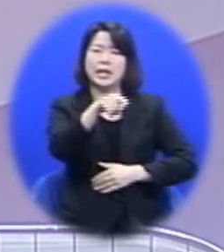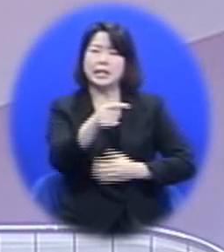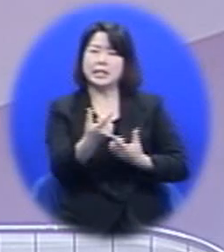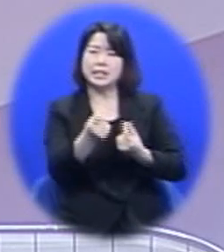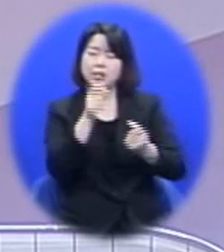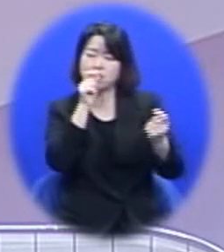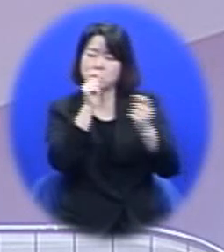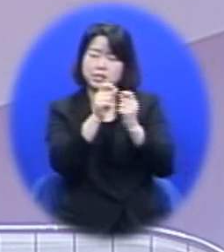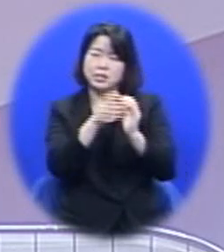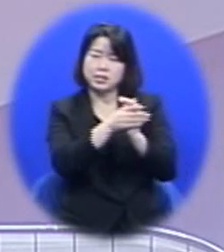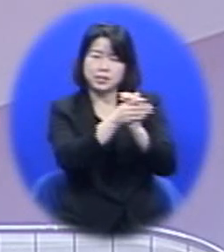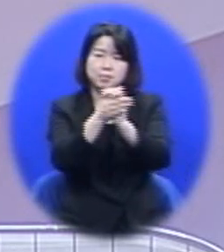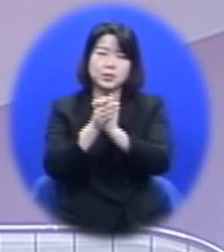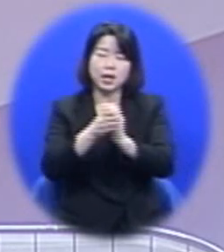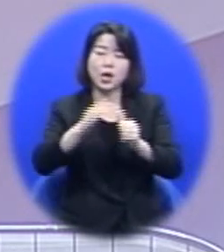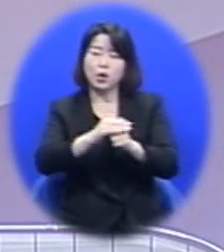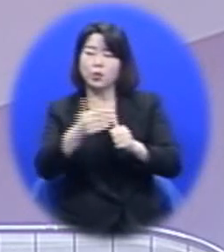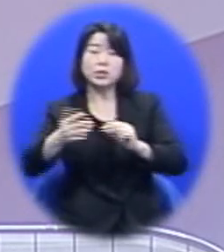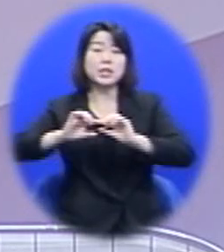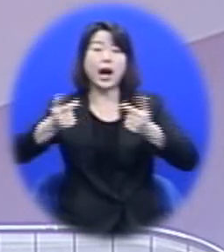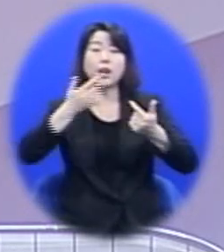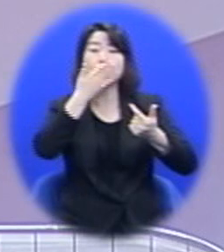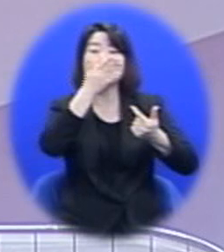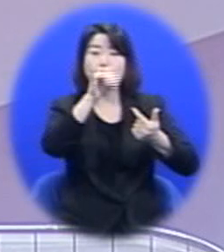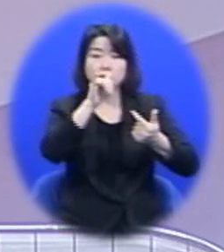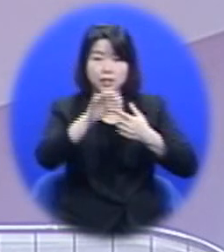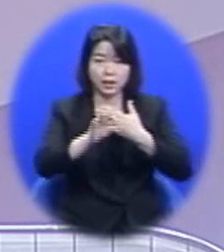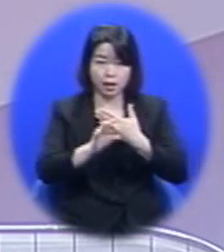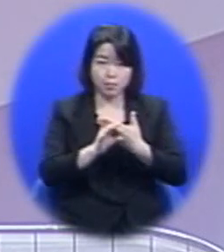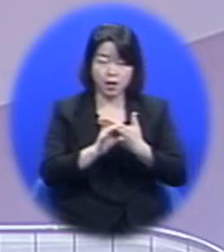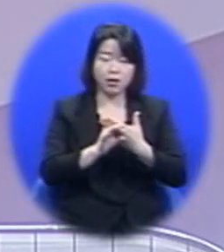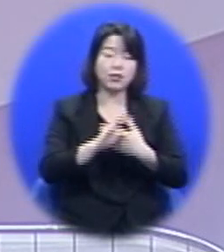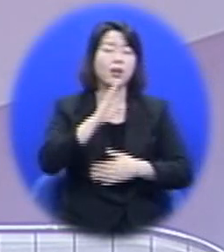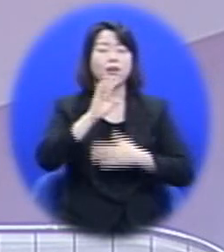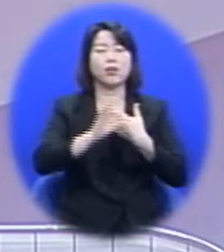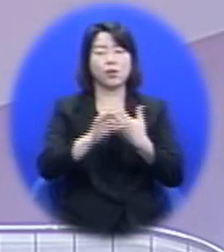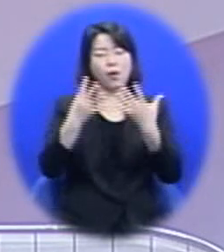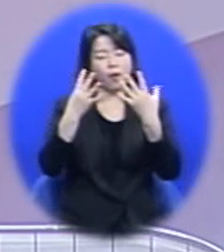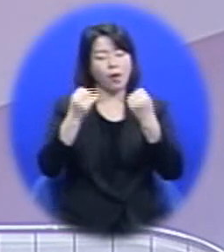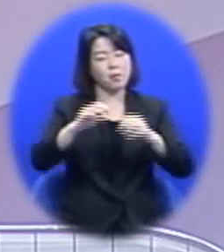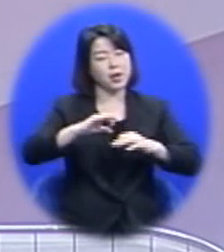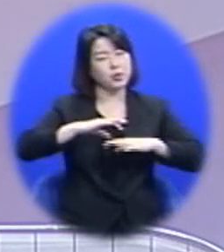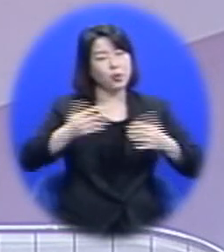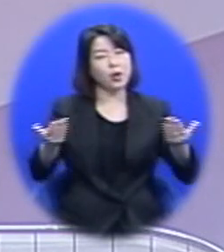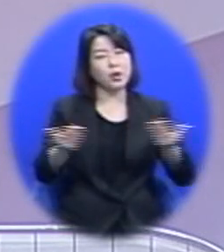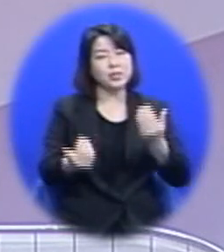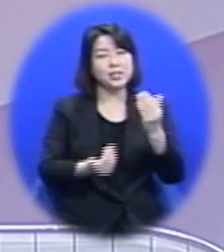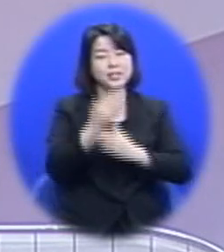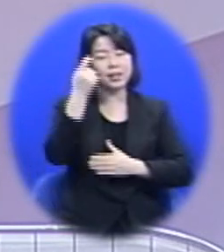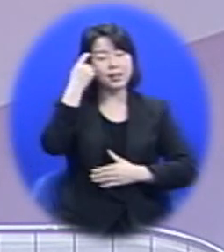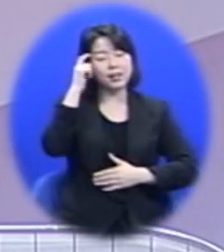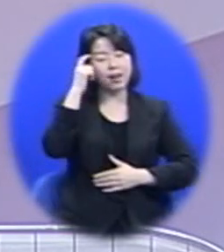친밀함을 놓치지 않을 수 있다면 그러면 얼마나 놀라운 일이 벌어질까?